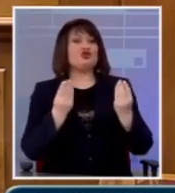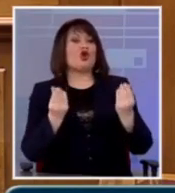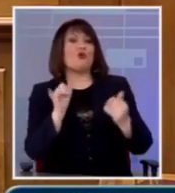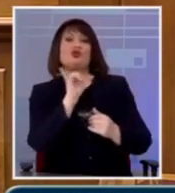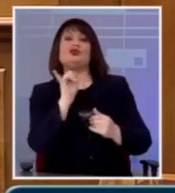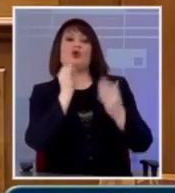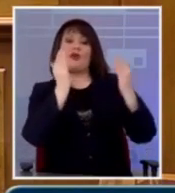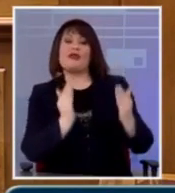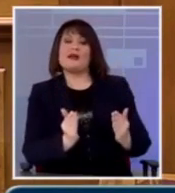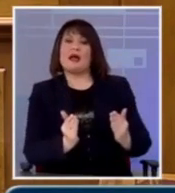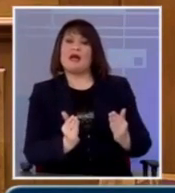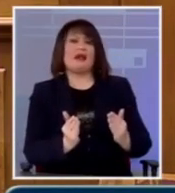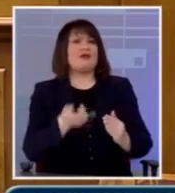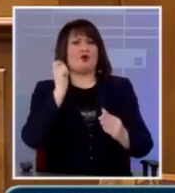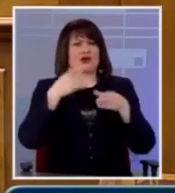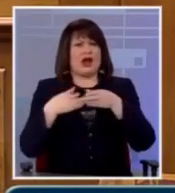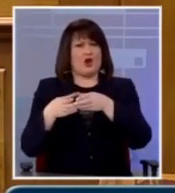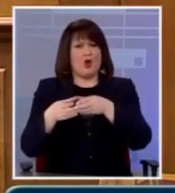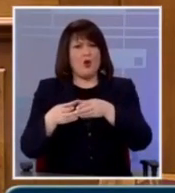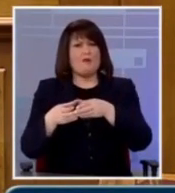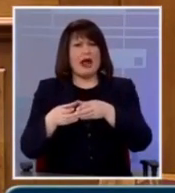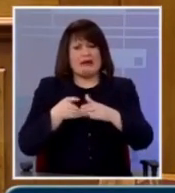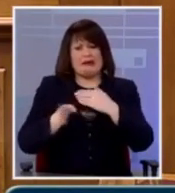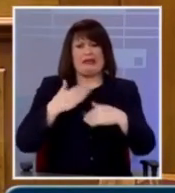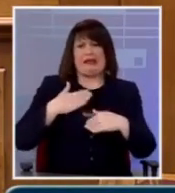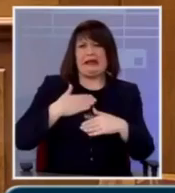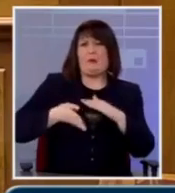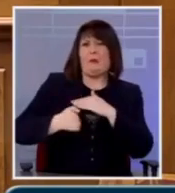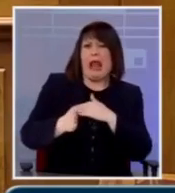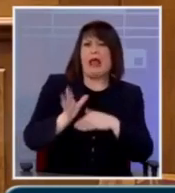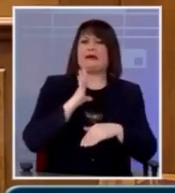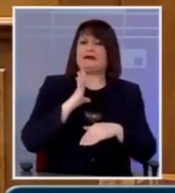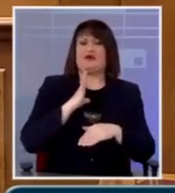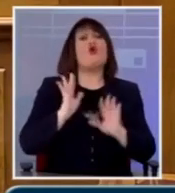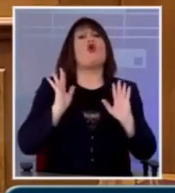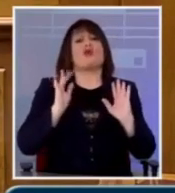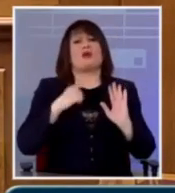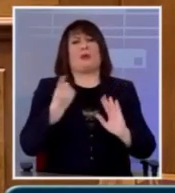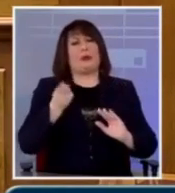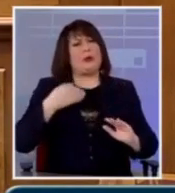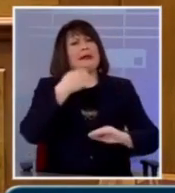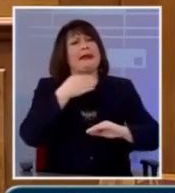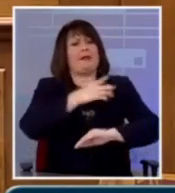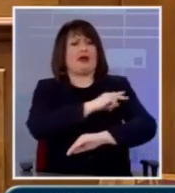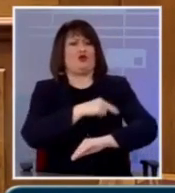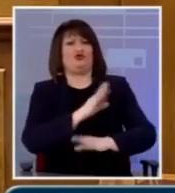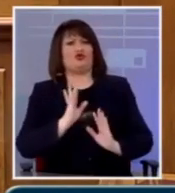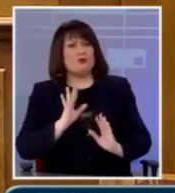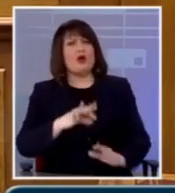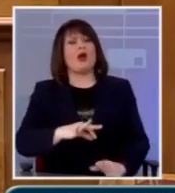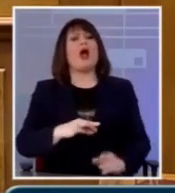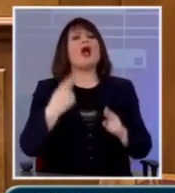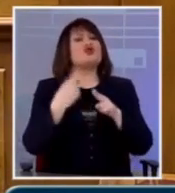με άρση της κομματοκρατίας, της συμμετεροκρατίας και της πελατειακής λογικής στα νοσοκομεία, με περισσότερη αξιοκρατία